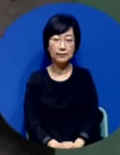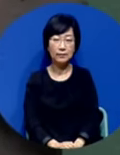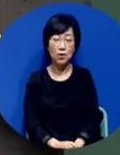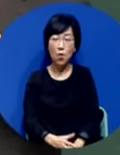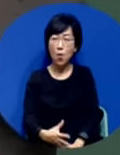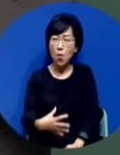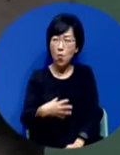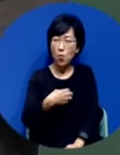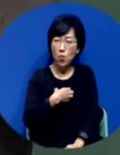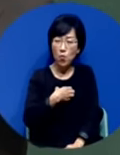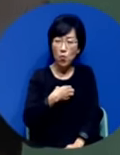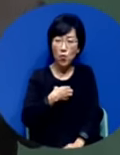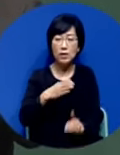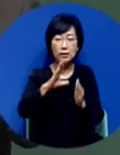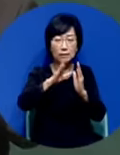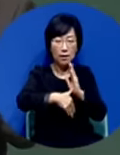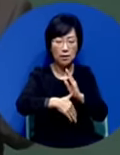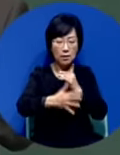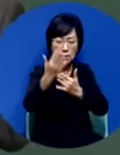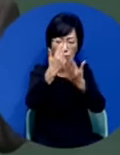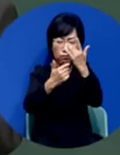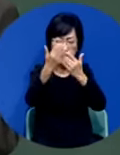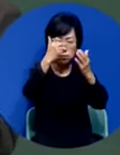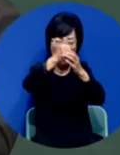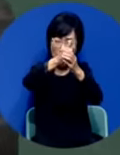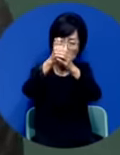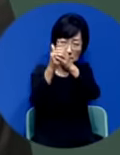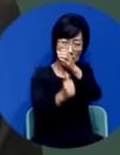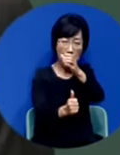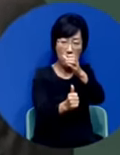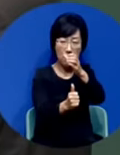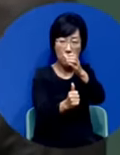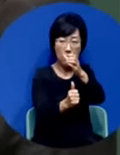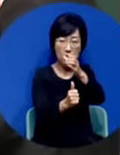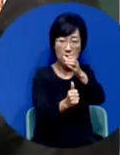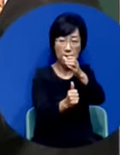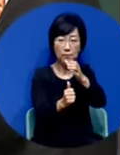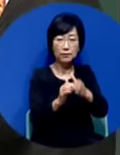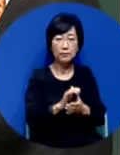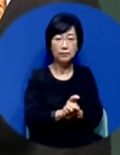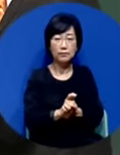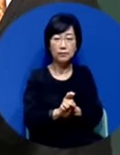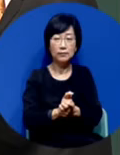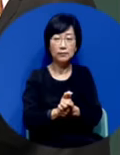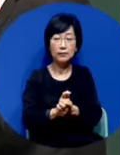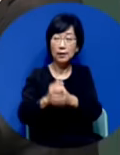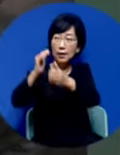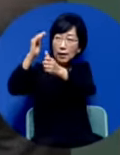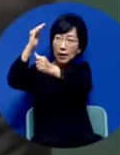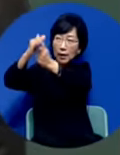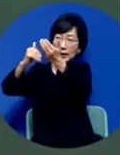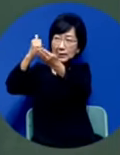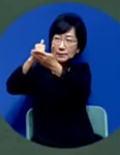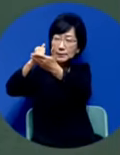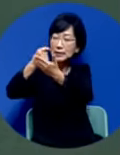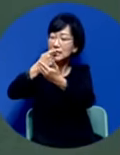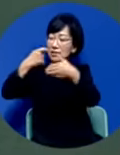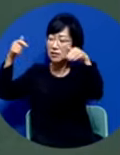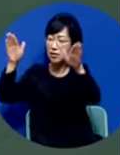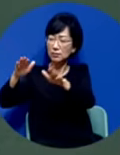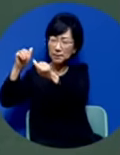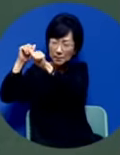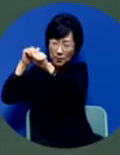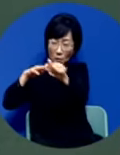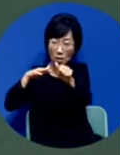위기 속에서 불 가운데 들어갔습니다. 在危机之中进到火海里。 하나님은 주의 사자를 보내서 사드랑